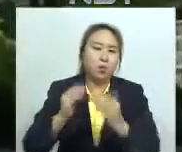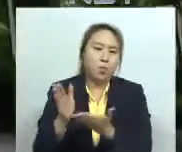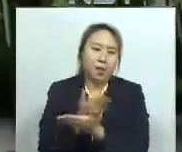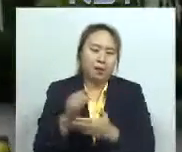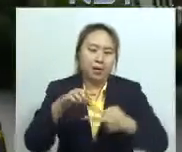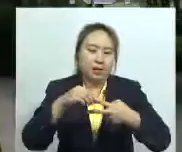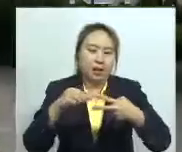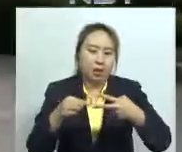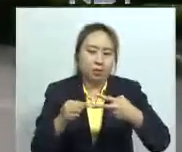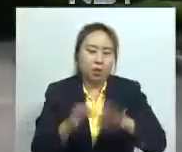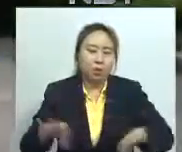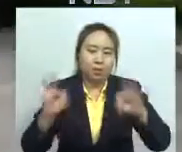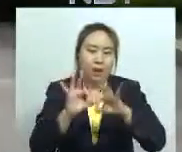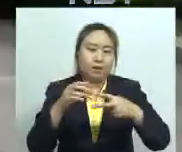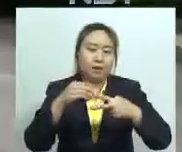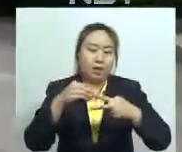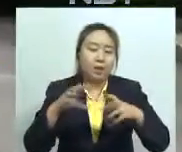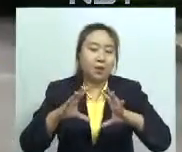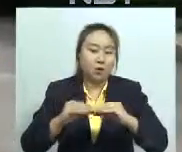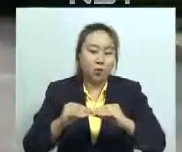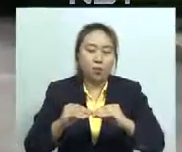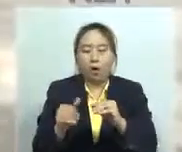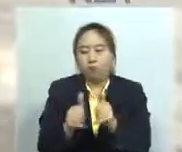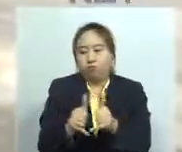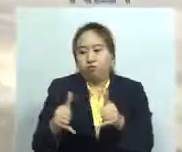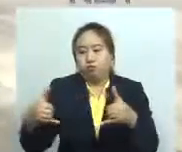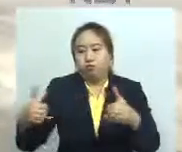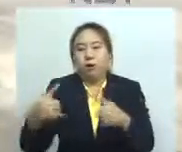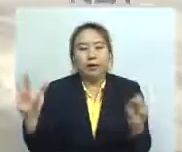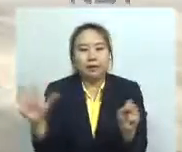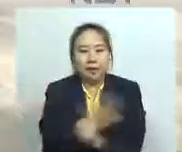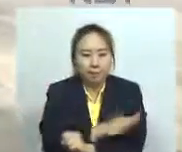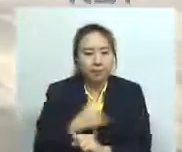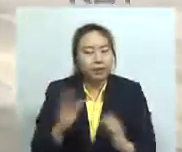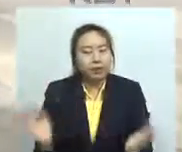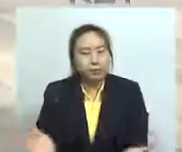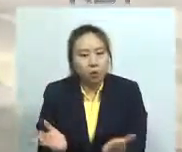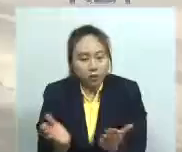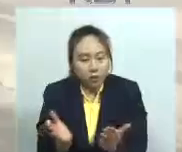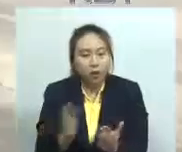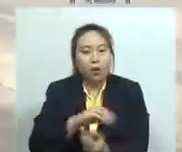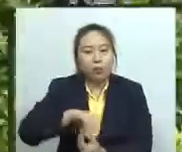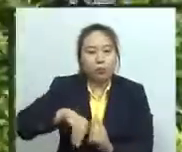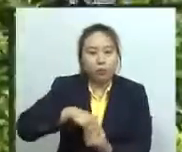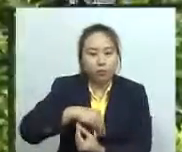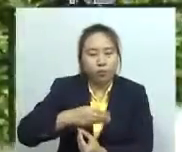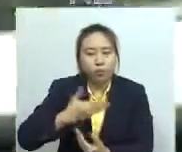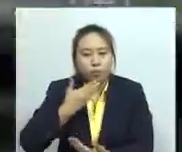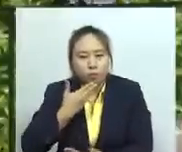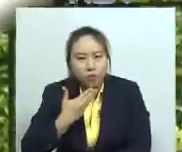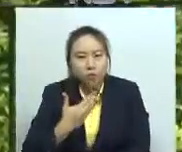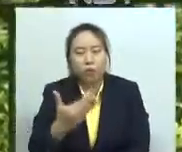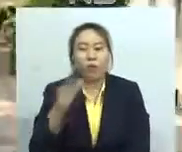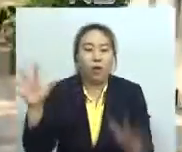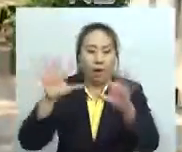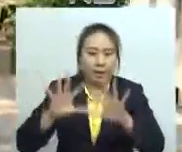ญได้แก่ช่วงการประชุมสุดยอดแบบเต็มคณะที่จะเน้นการส่งเสริมความมั่นคงที่ยั่งยืนในอาเซียนและภูมิภา